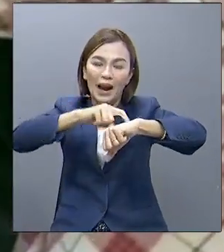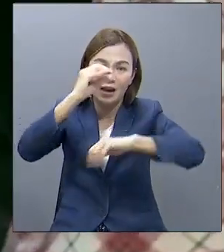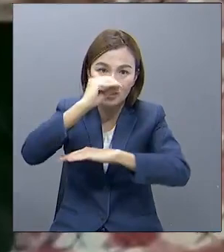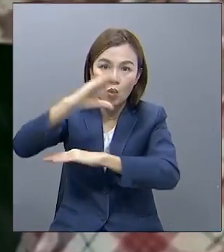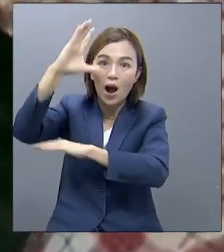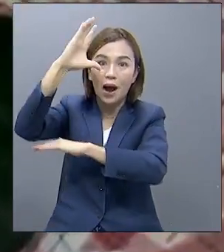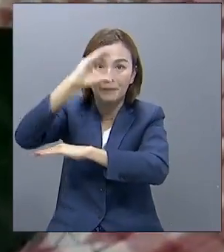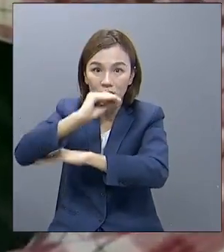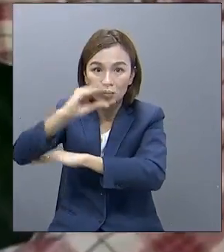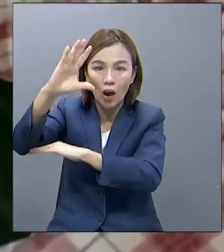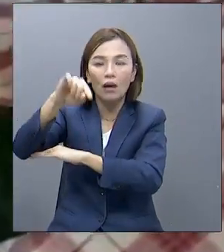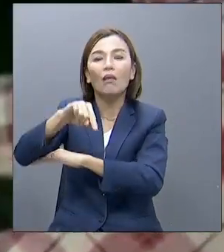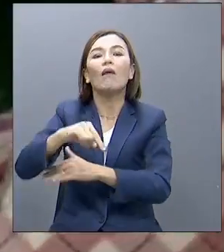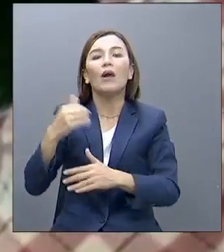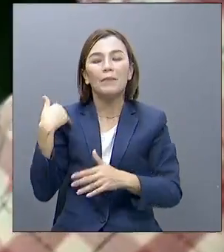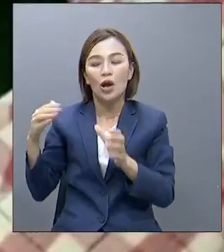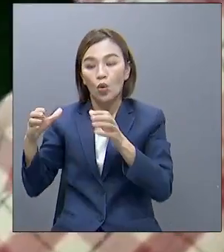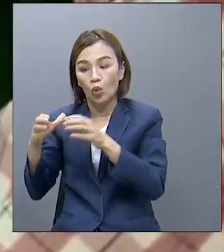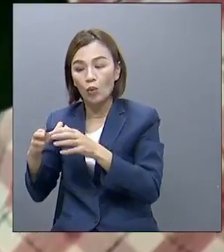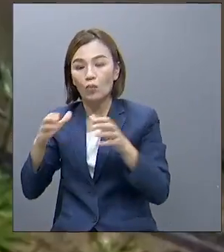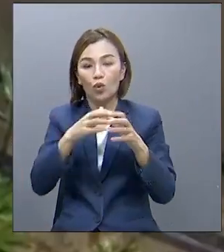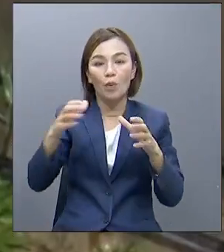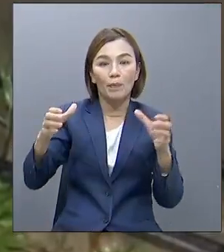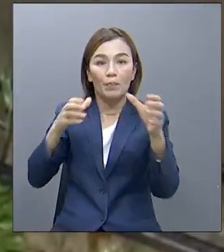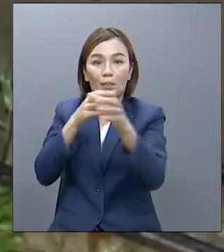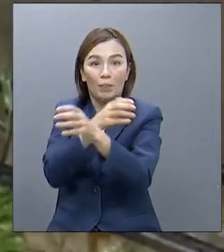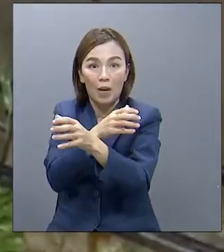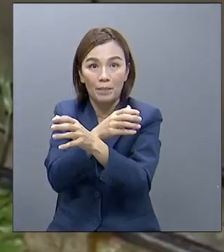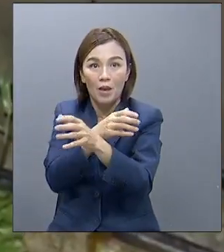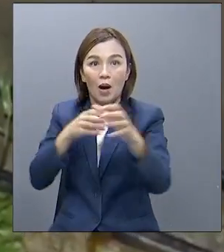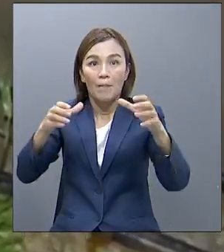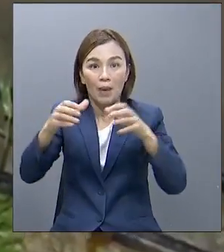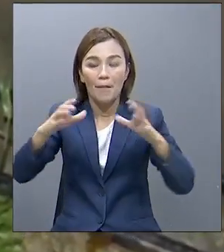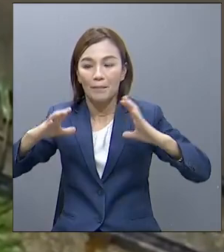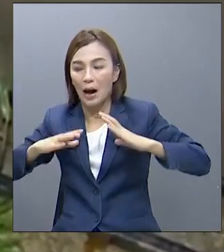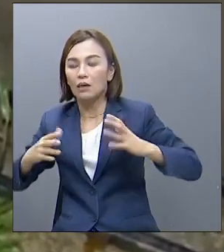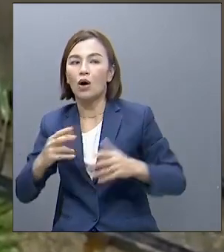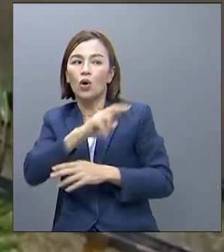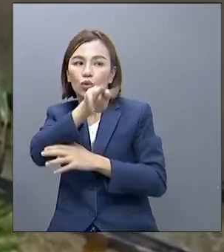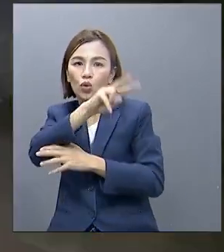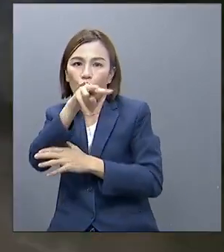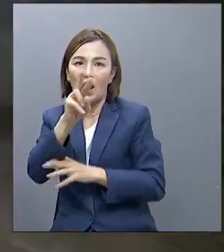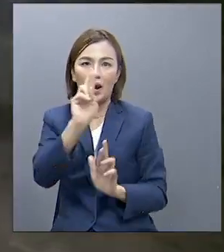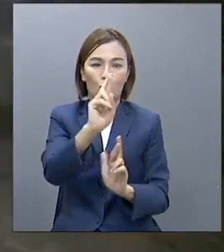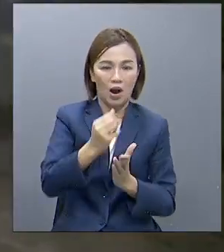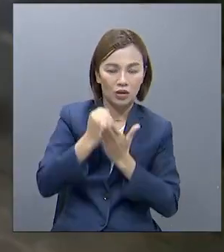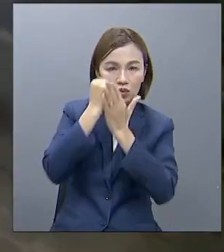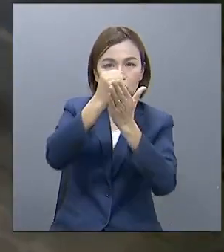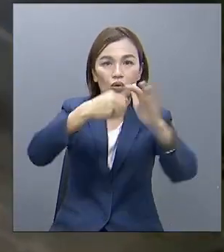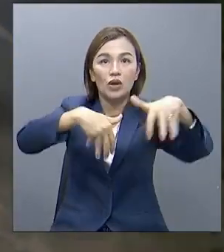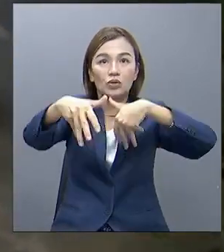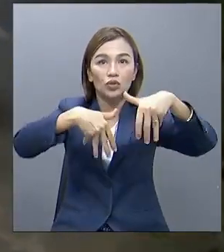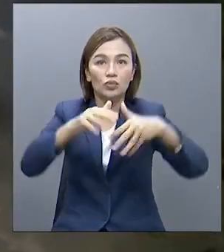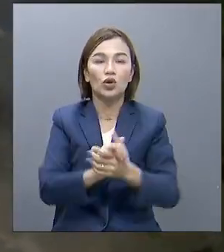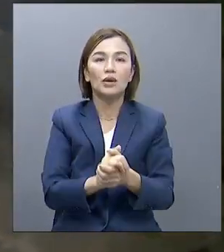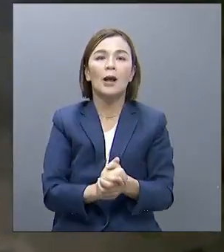นต้องผลัดเปลี่ยนสลับหมุนเวียนกันค่ะเฝ้าระวังภัยให้กับชาวบ้านซึ่งความเสียหายในหมู่บ้านเนี่ยนะโอ้โหทั้งพืช